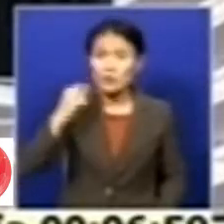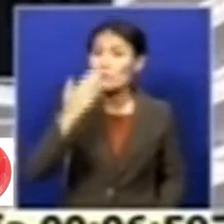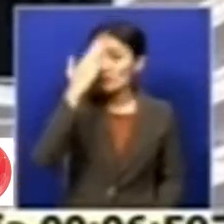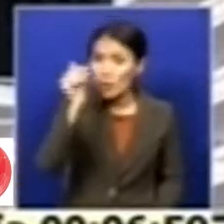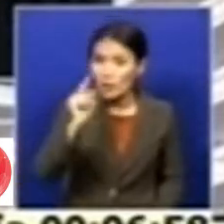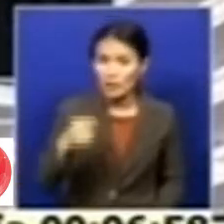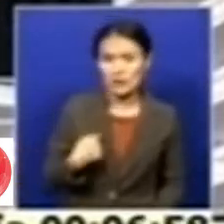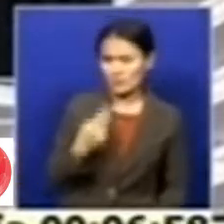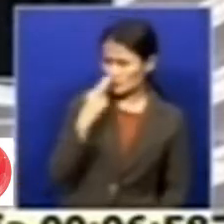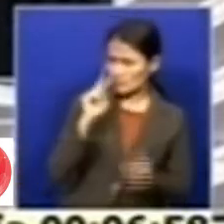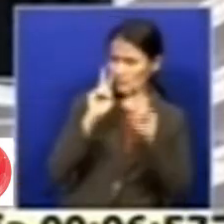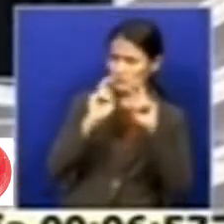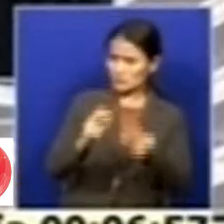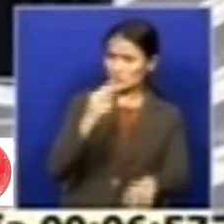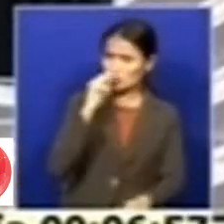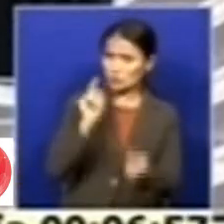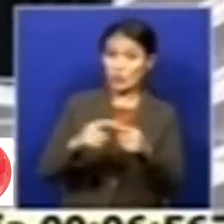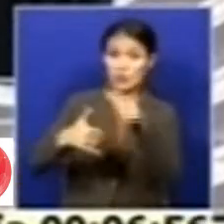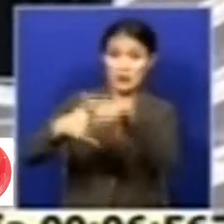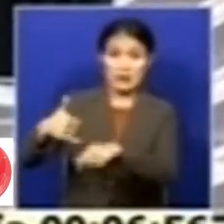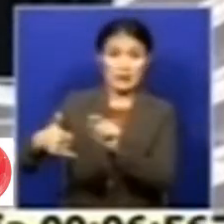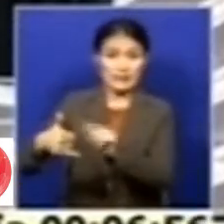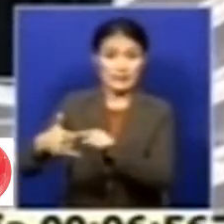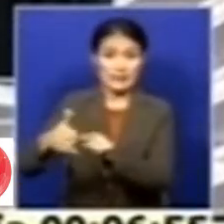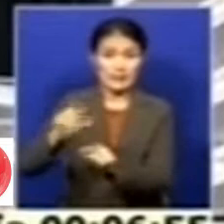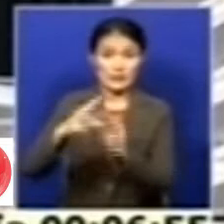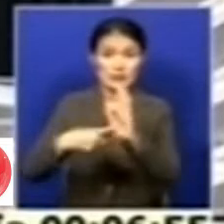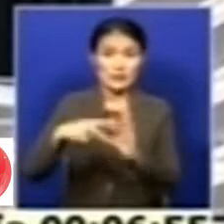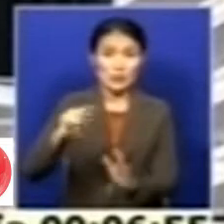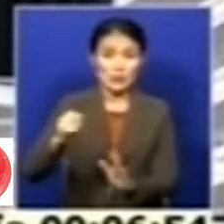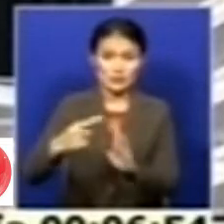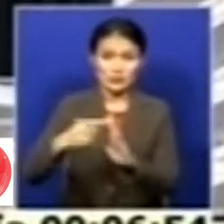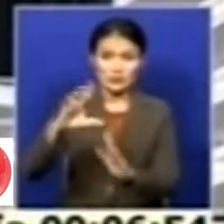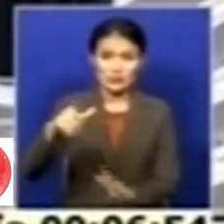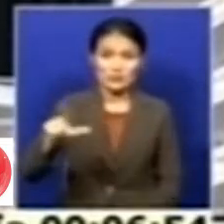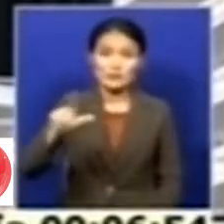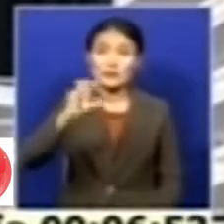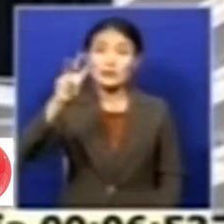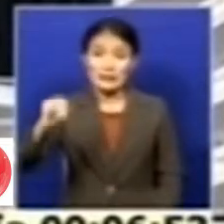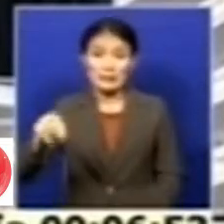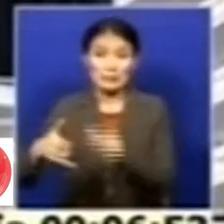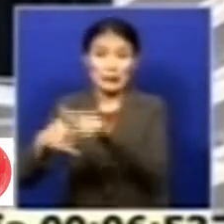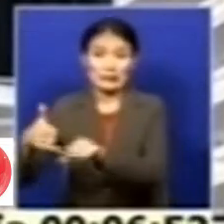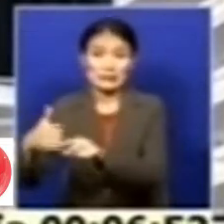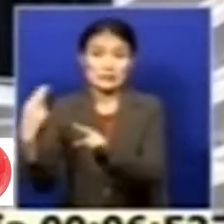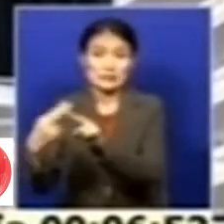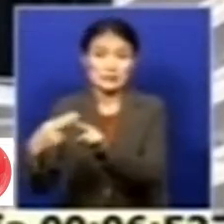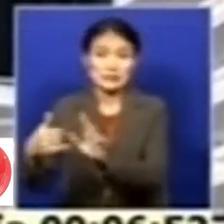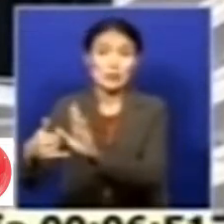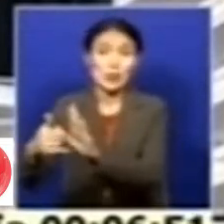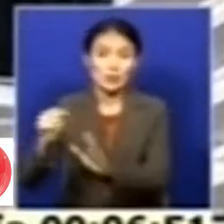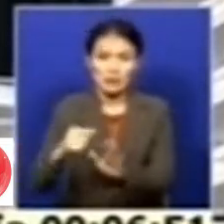ากฏว่าคุณวันเฉลิมอยู่ในผังของคนที่ต้องการจะล้มเจ้